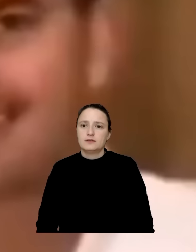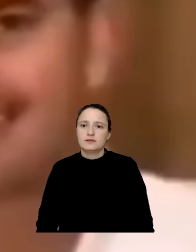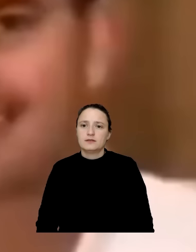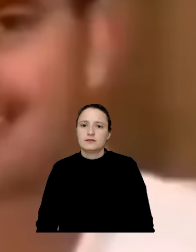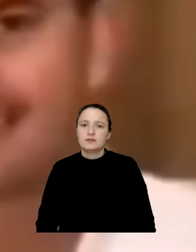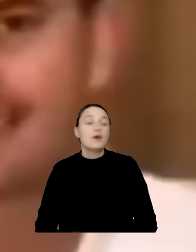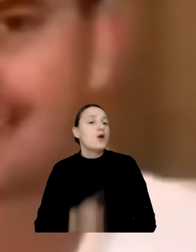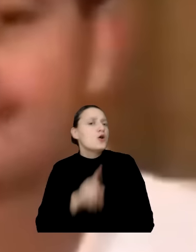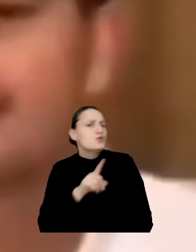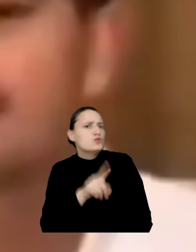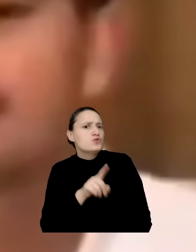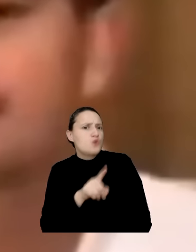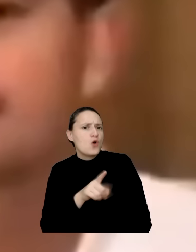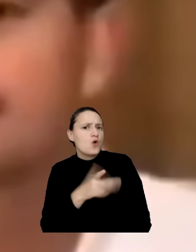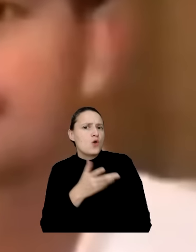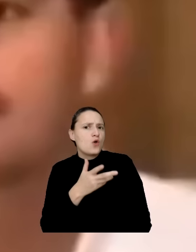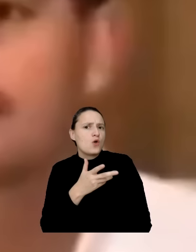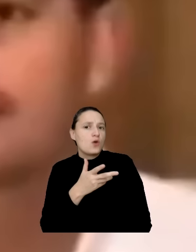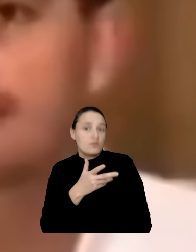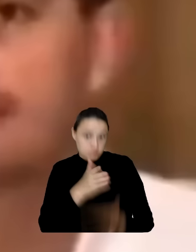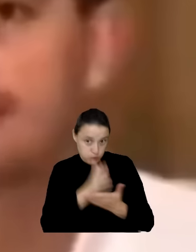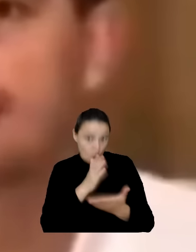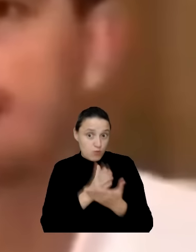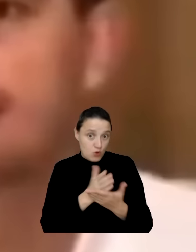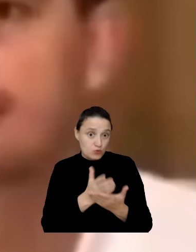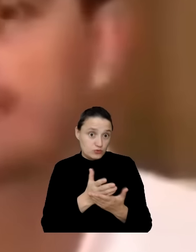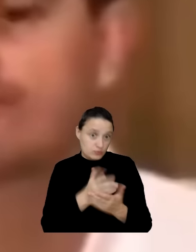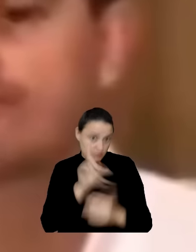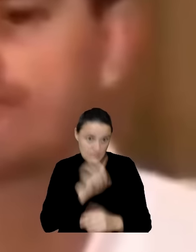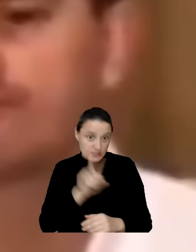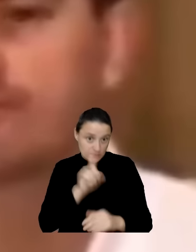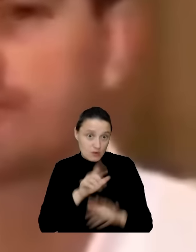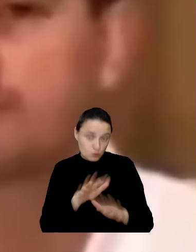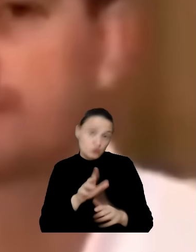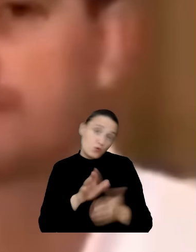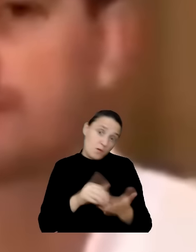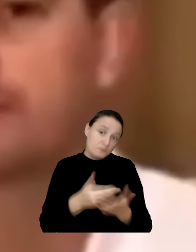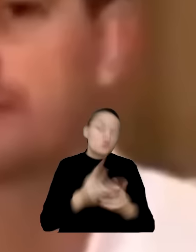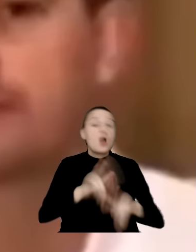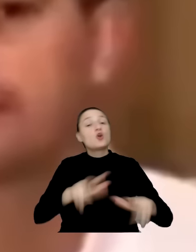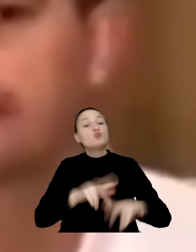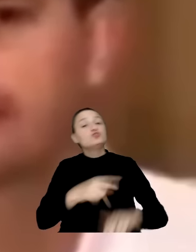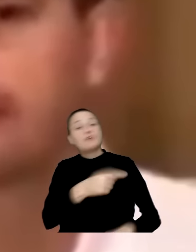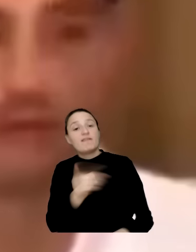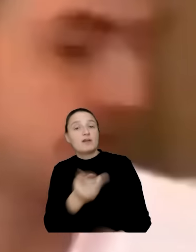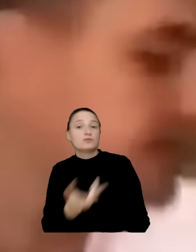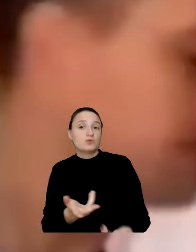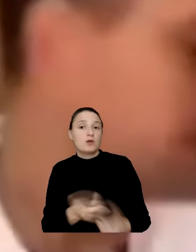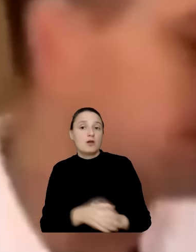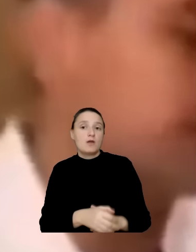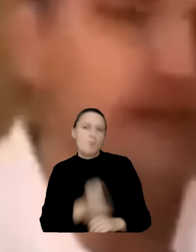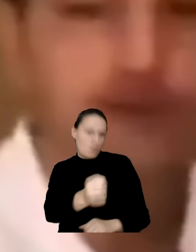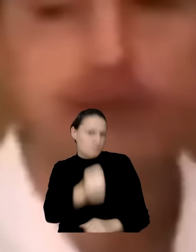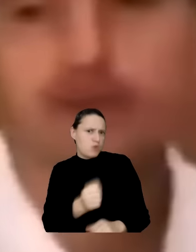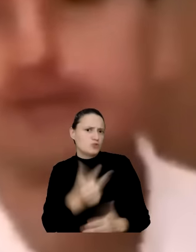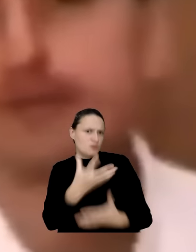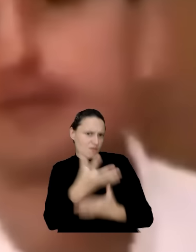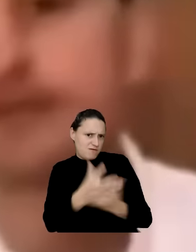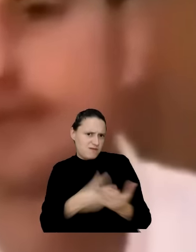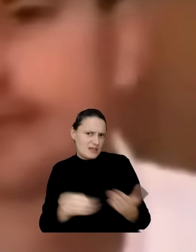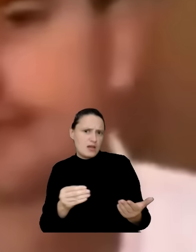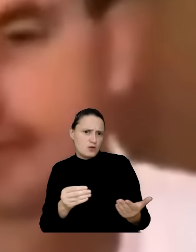Czy to jest duża pomoc ze strony państwa dla takiej rodziny jak wasza? Chociaż posłowie, wasze pensje no, są